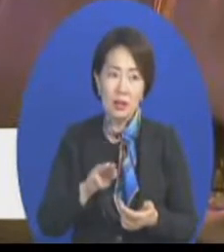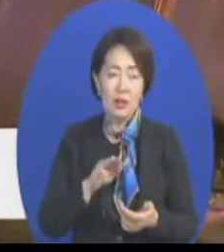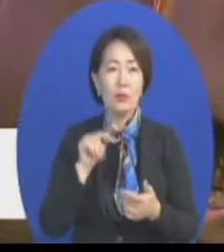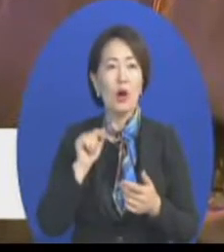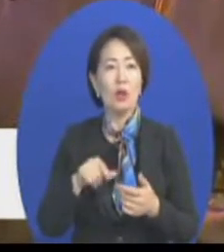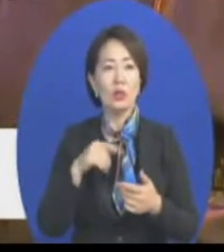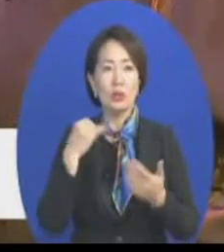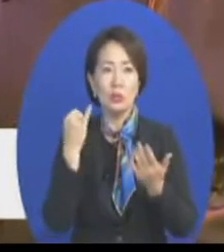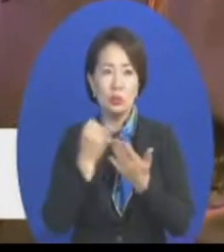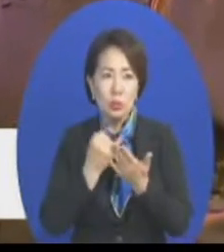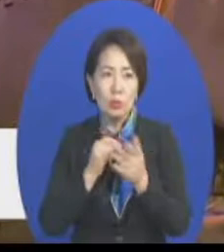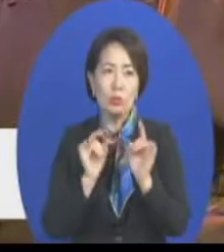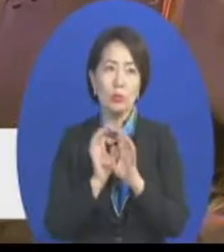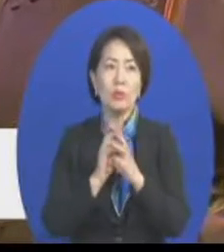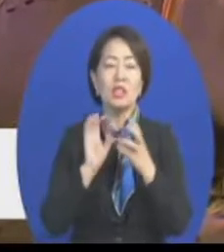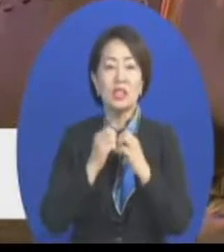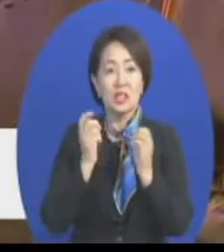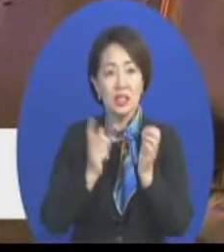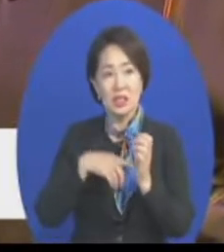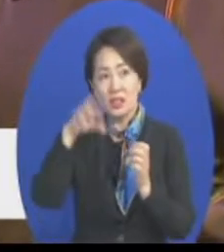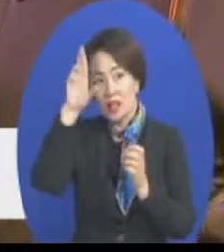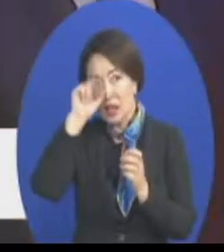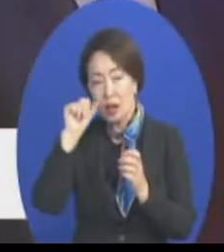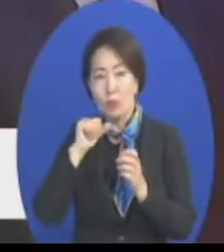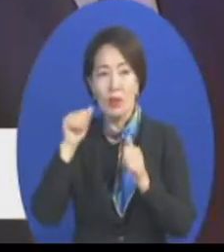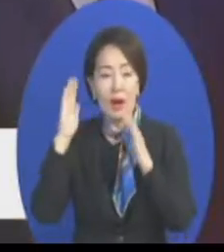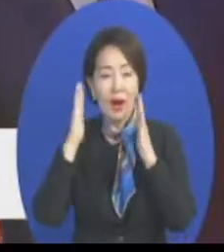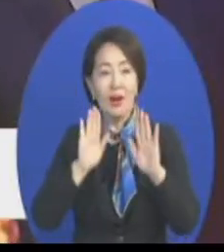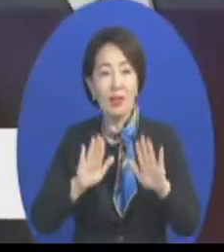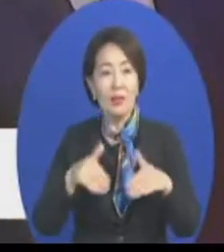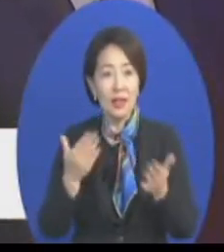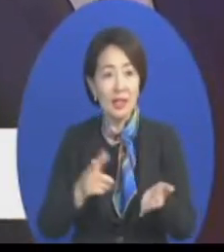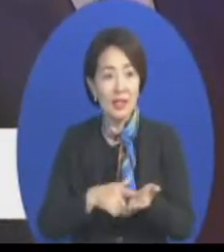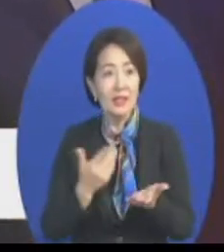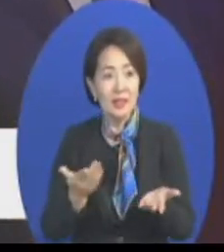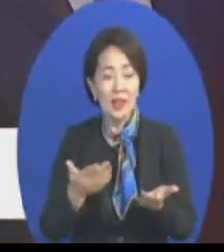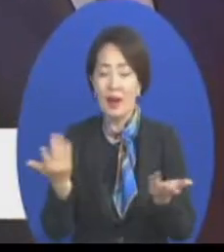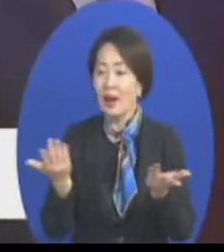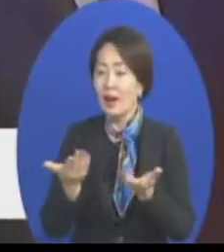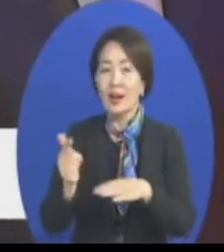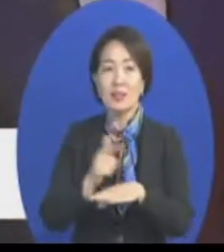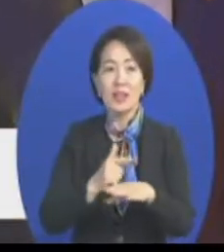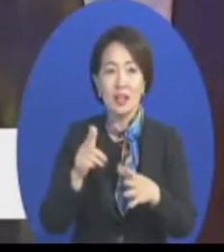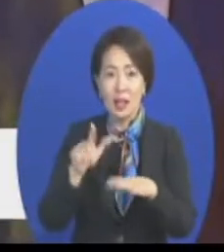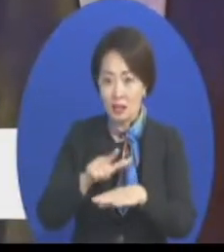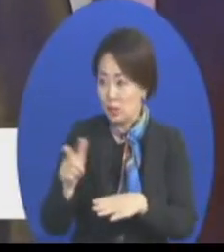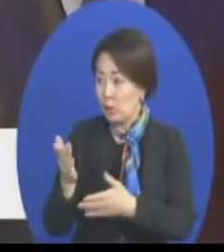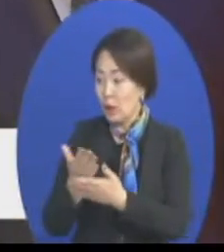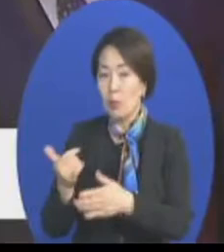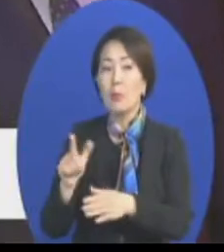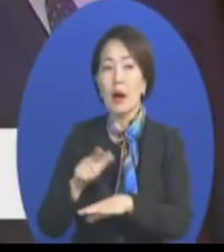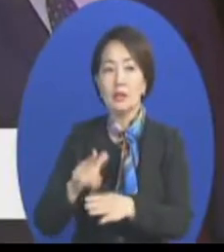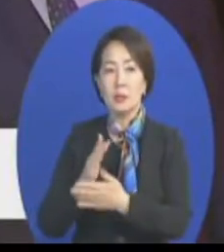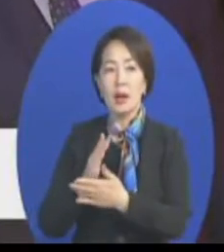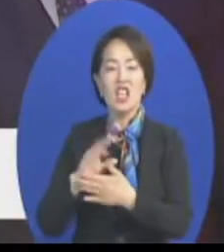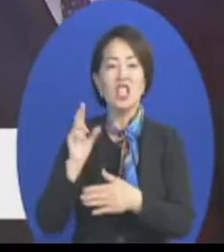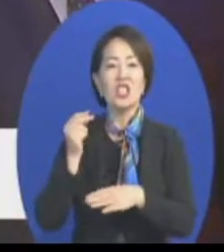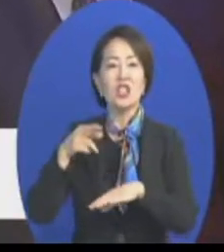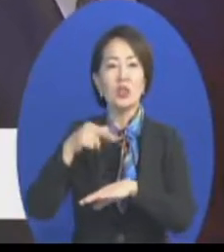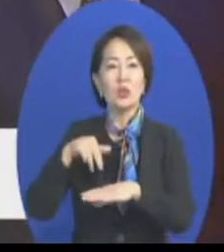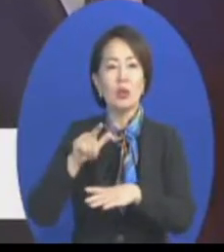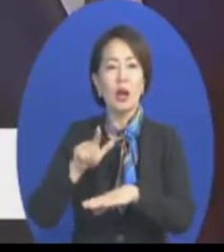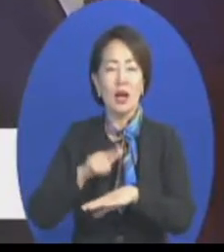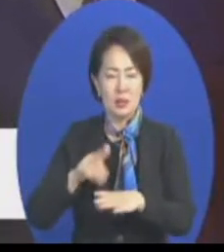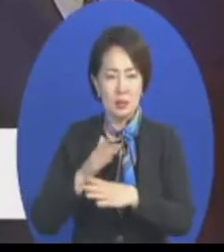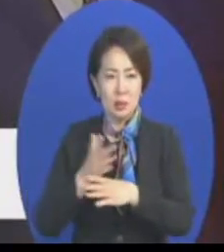учраас одооноос зураг төслийг хийх хэрэгтэй яам. Анхаарал тавих хэрэгтэй. Газар хаана байна? Газартай юм. Газартай юу тийм ээ. Ингээд